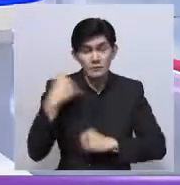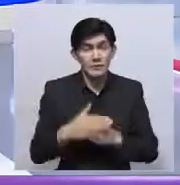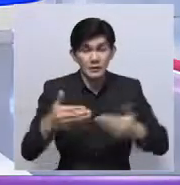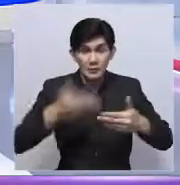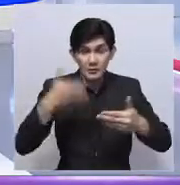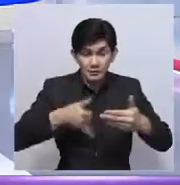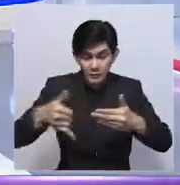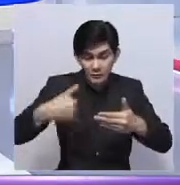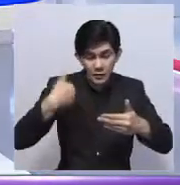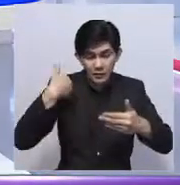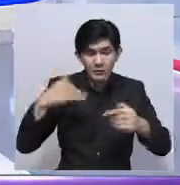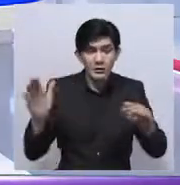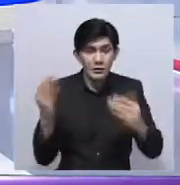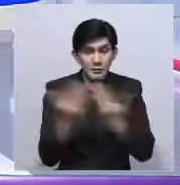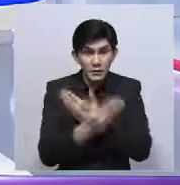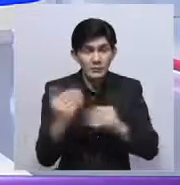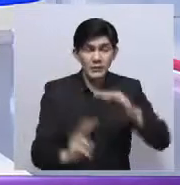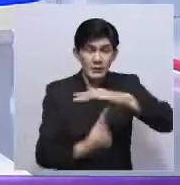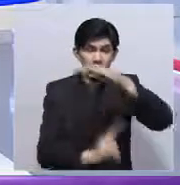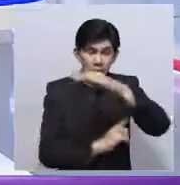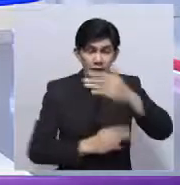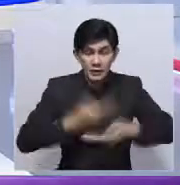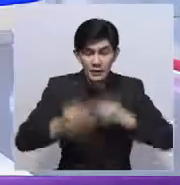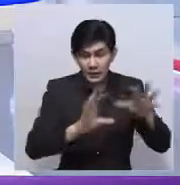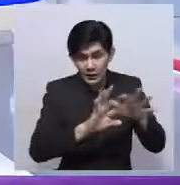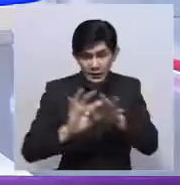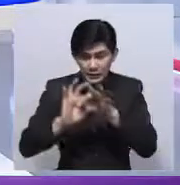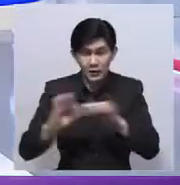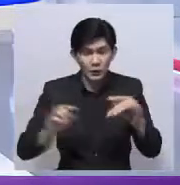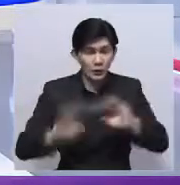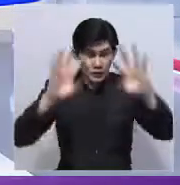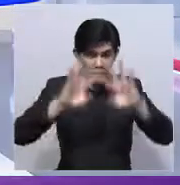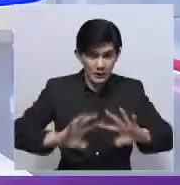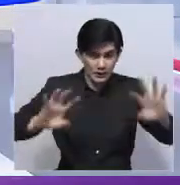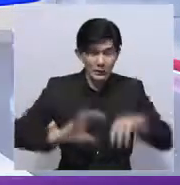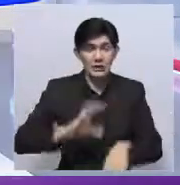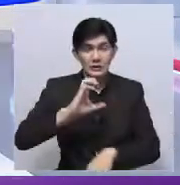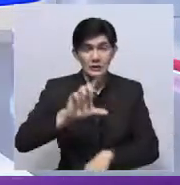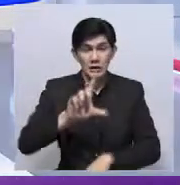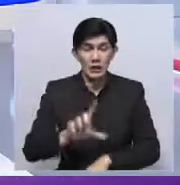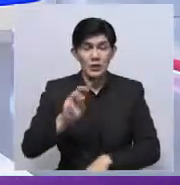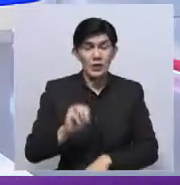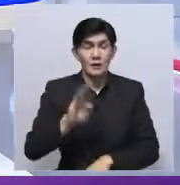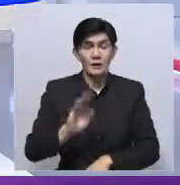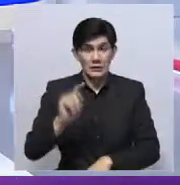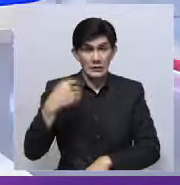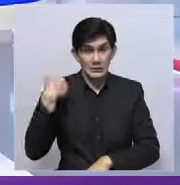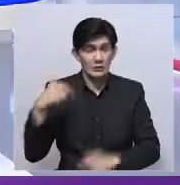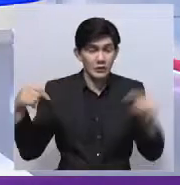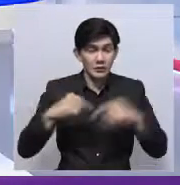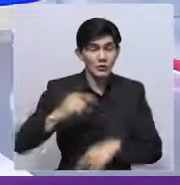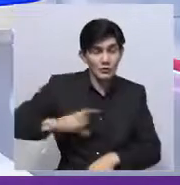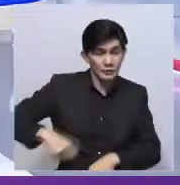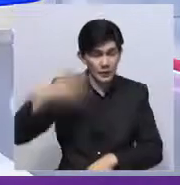เป็นด่านเป็นสะพานเชื่อมโยงการค้าเพิ่มขึ้นทั้งในระดับอาเซียนแล้วก็ CLMVT ก็คือกัมพูช